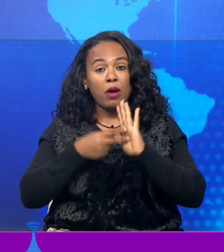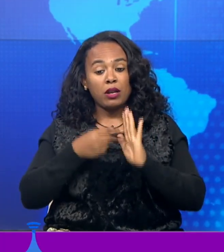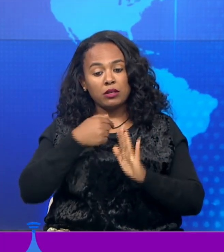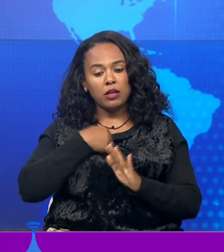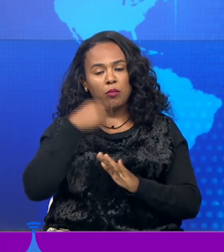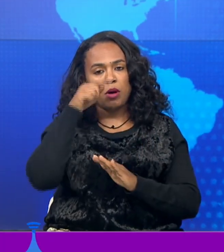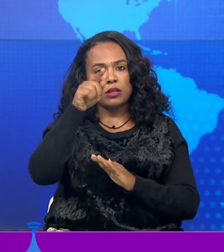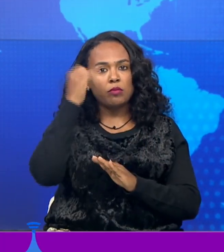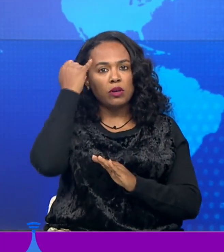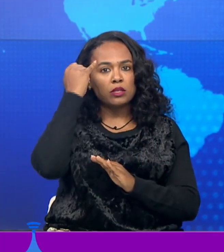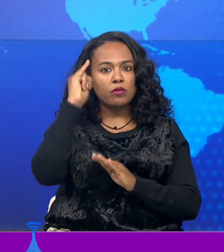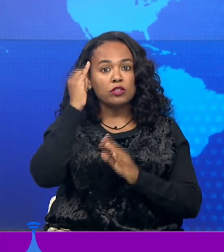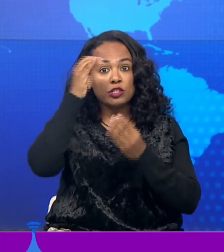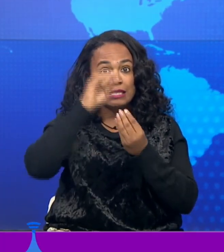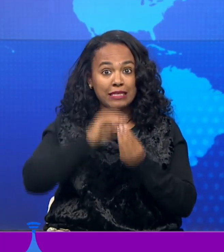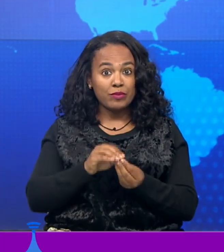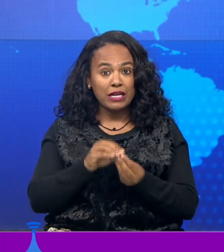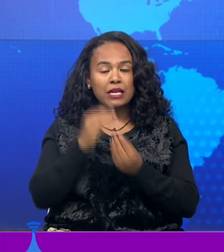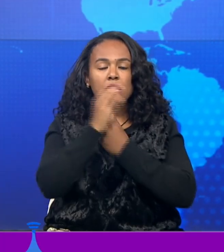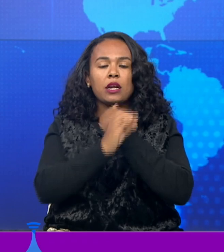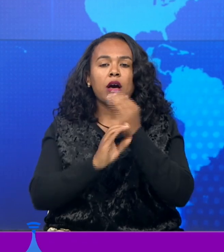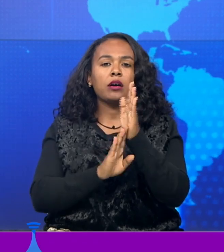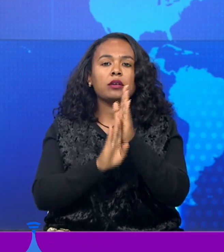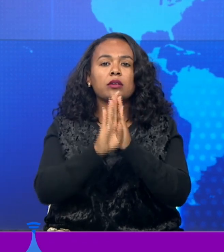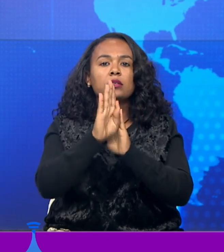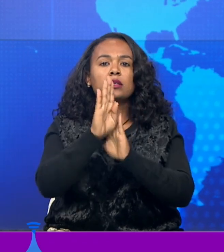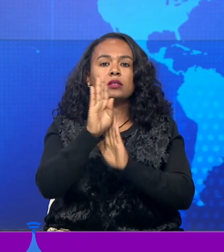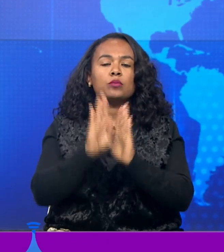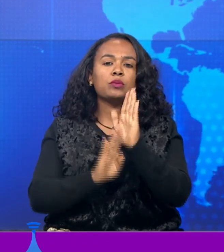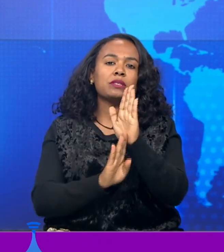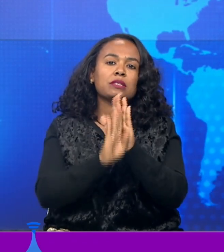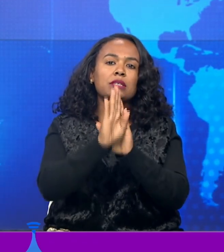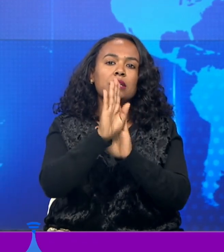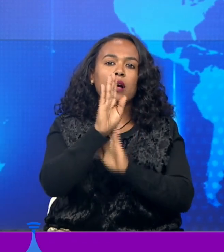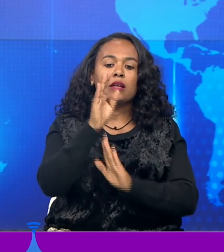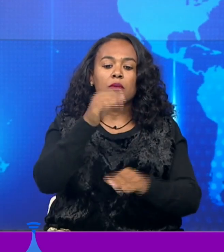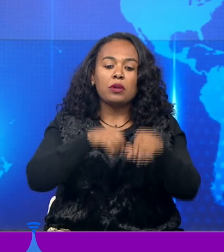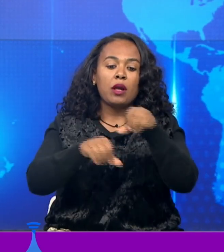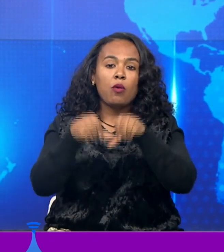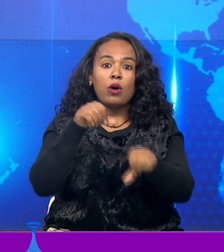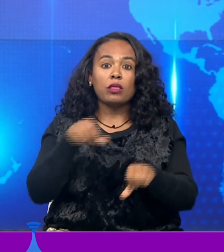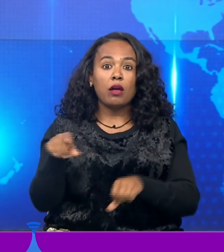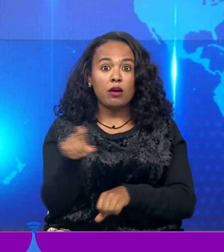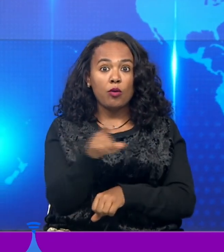አንተም ሀሳባችንን ደምረን ለሀገር እድገት ለሀገር ብልጽግና የምናዋጣ ከሆነ